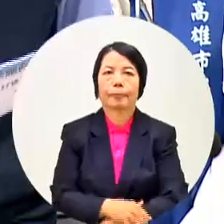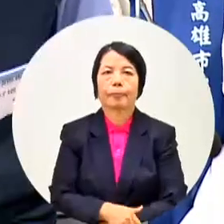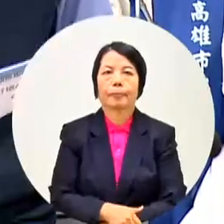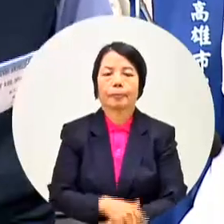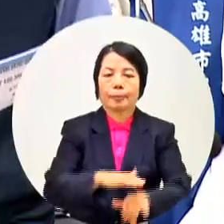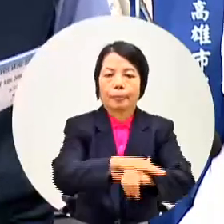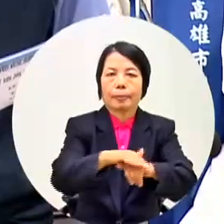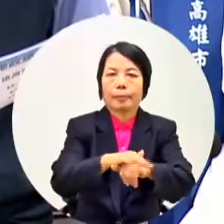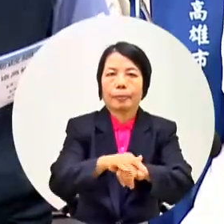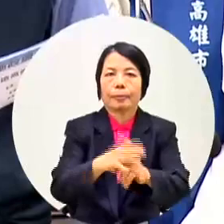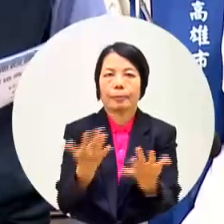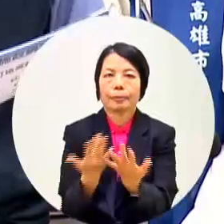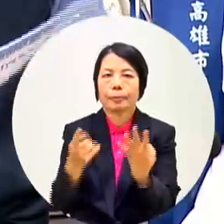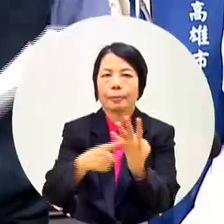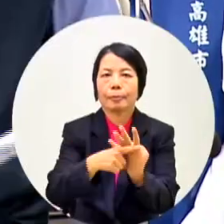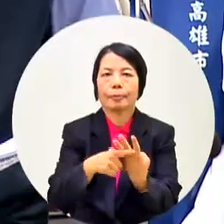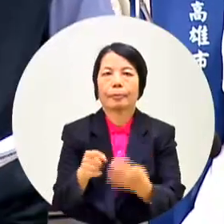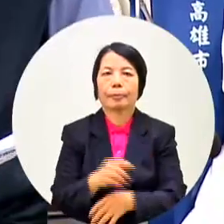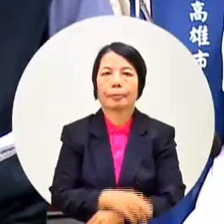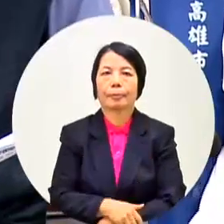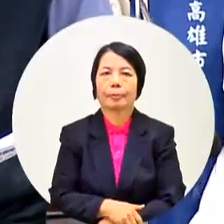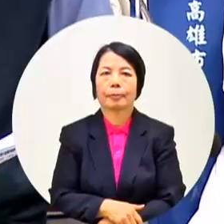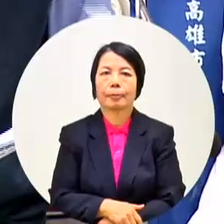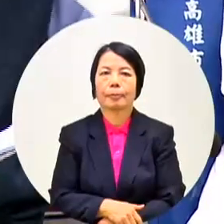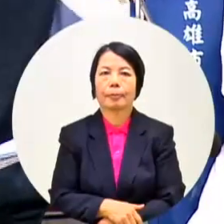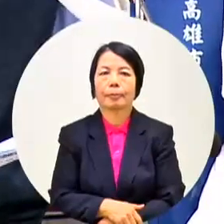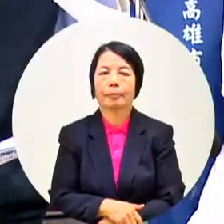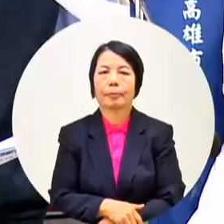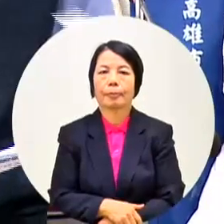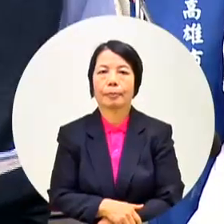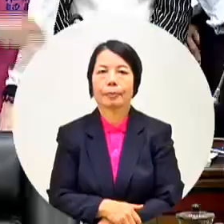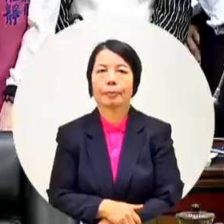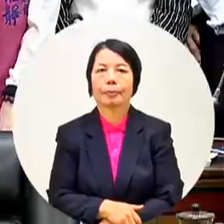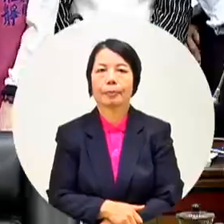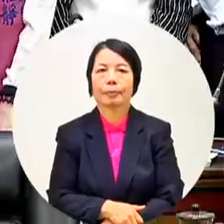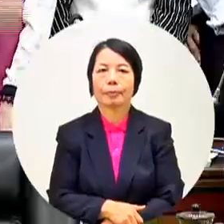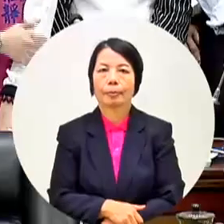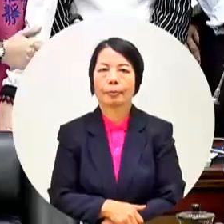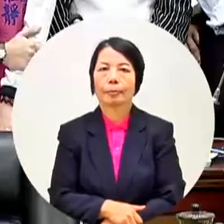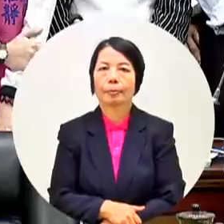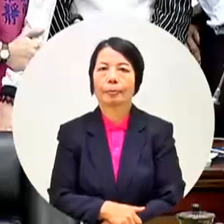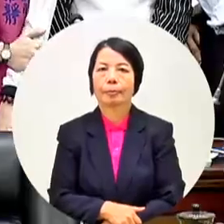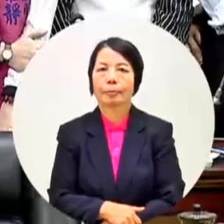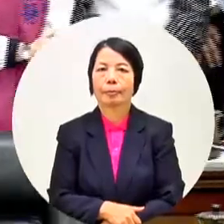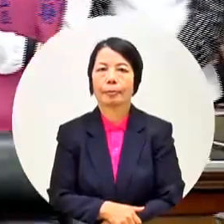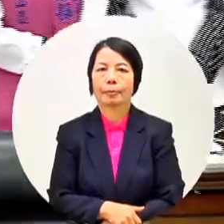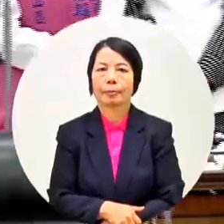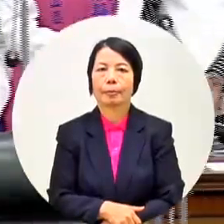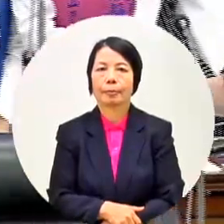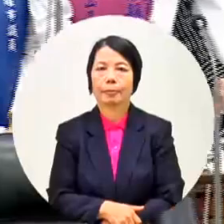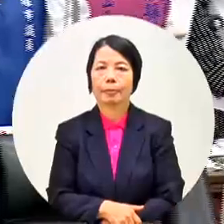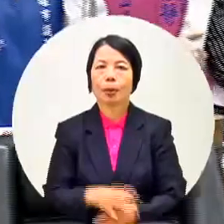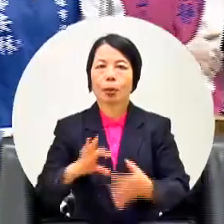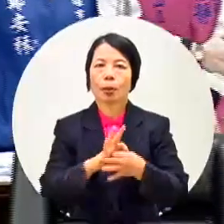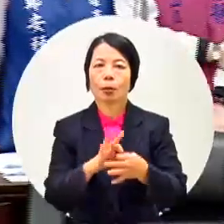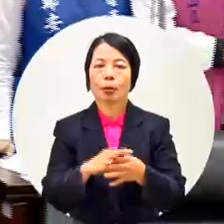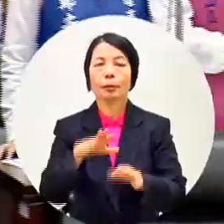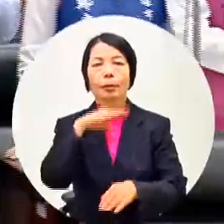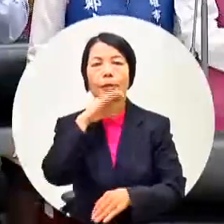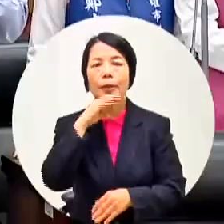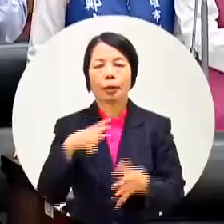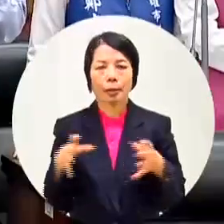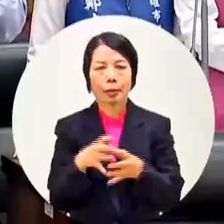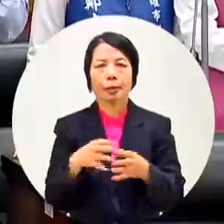接着，那 我要不要答复一下？ 那个有关，等一下一并答复哈。那有关